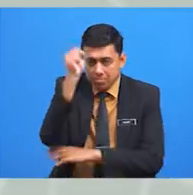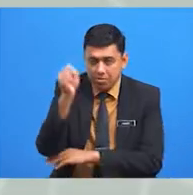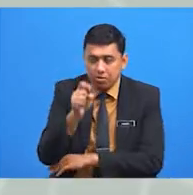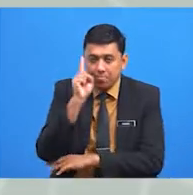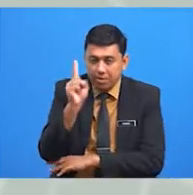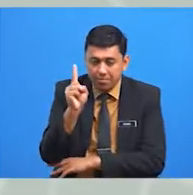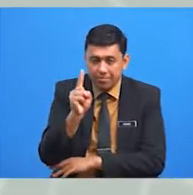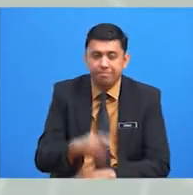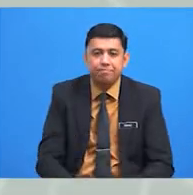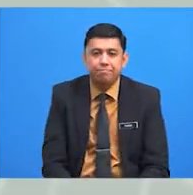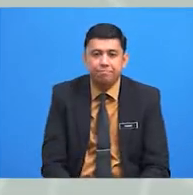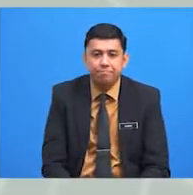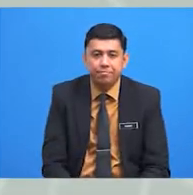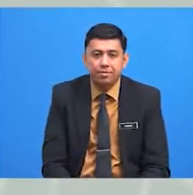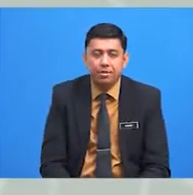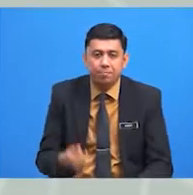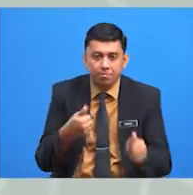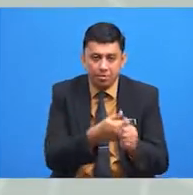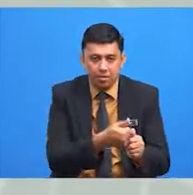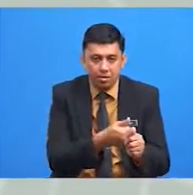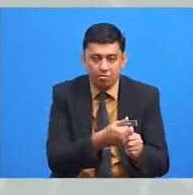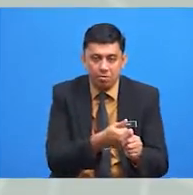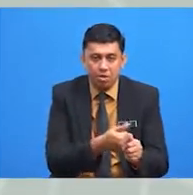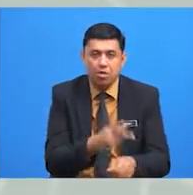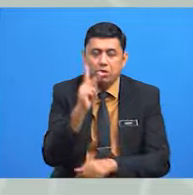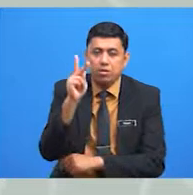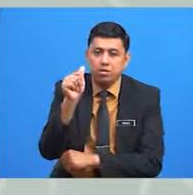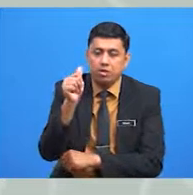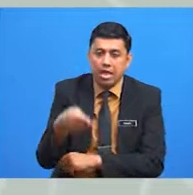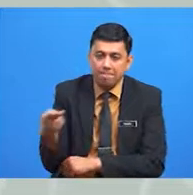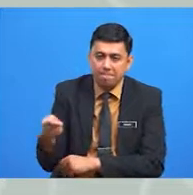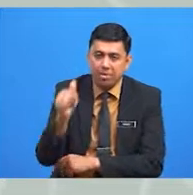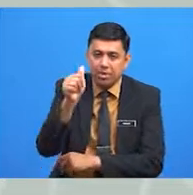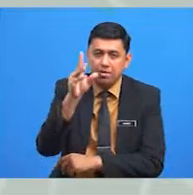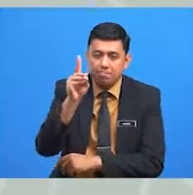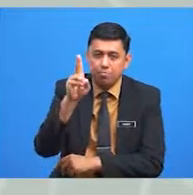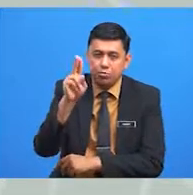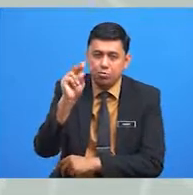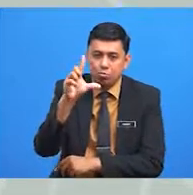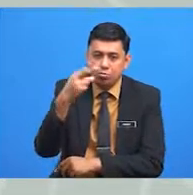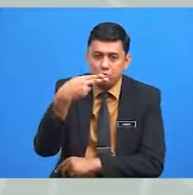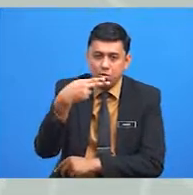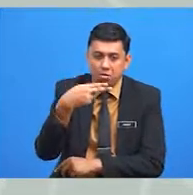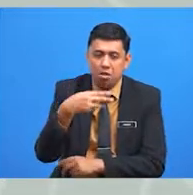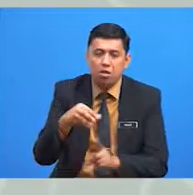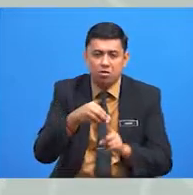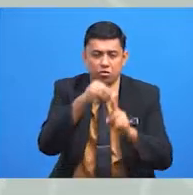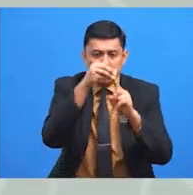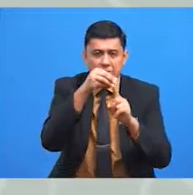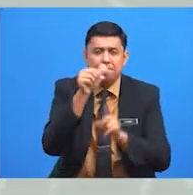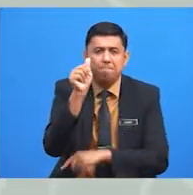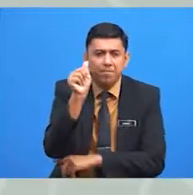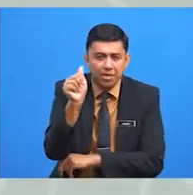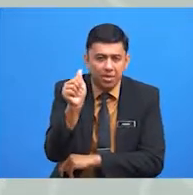Soalan pertama, yang berikut ialah karya Abdullah bin Kadir Munshi. Kecuali